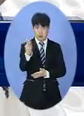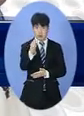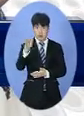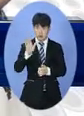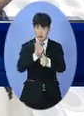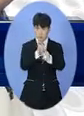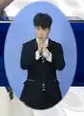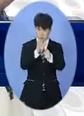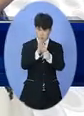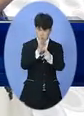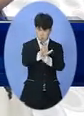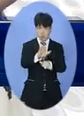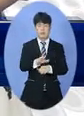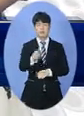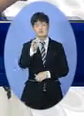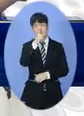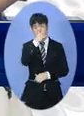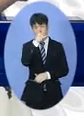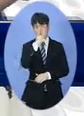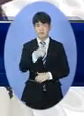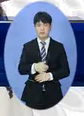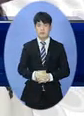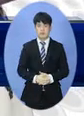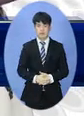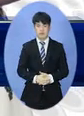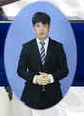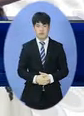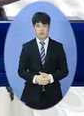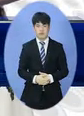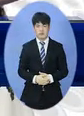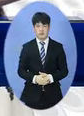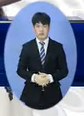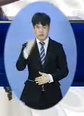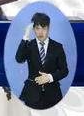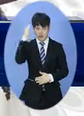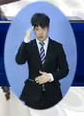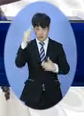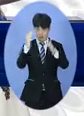원 상당의 보행보조기 30대를 지원했다는 훈훈한 소식입니다.